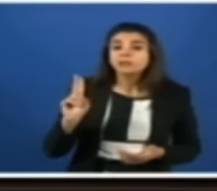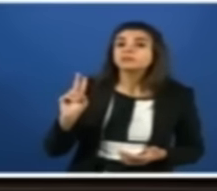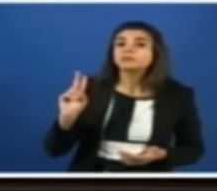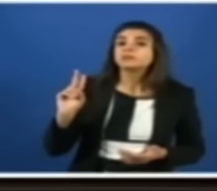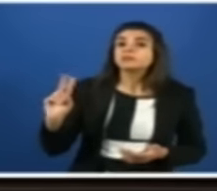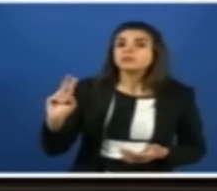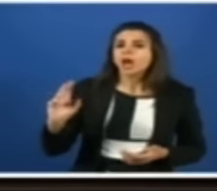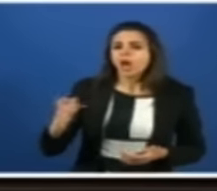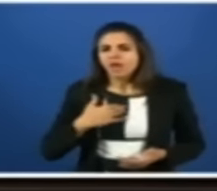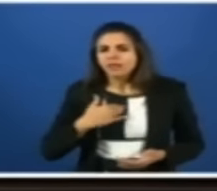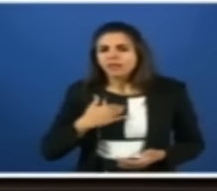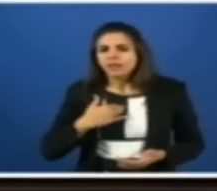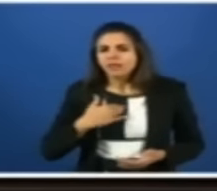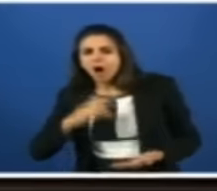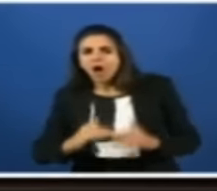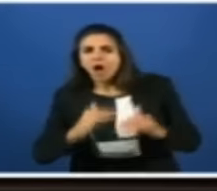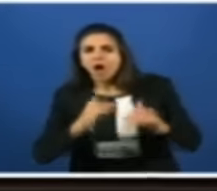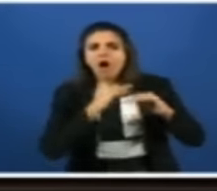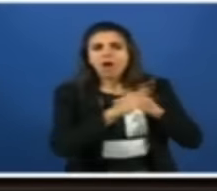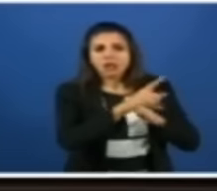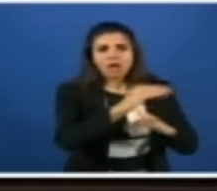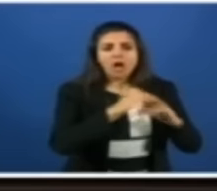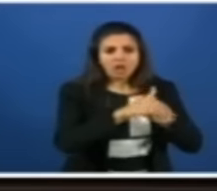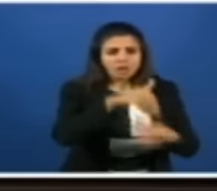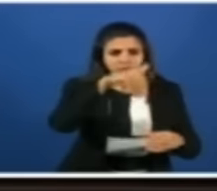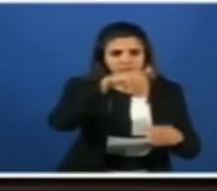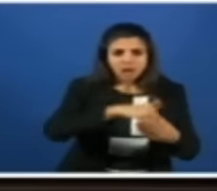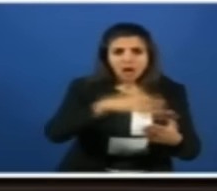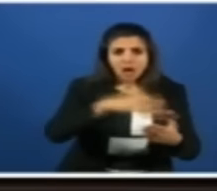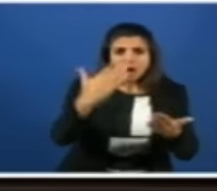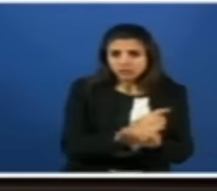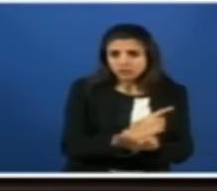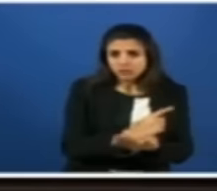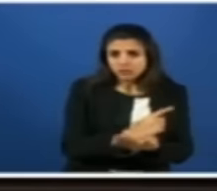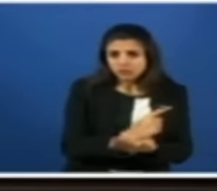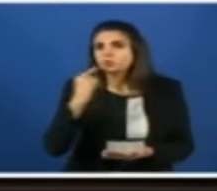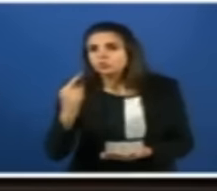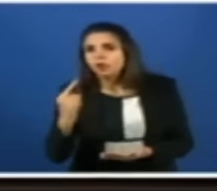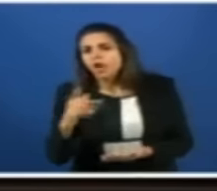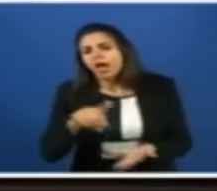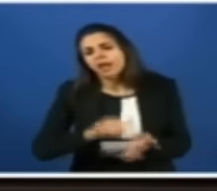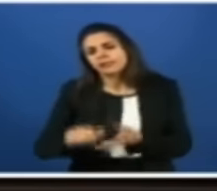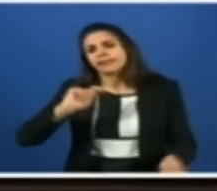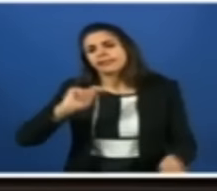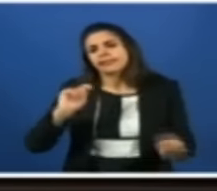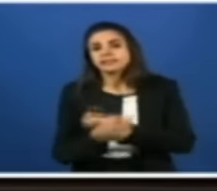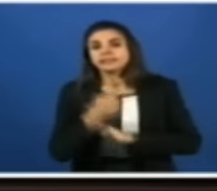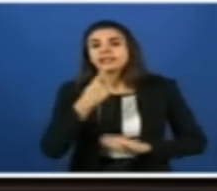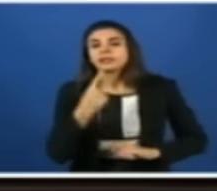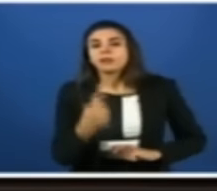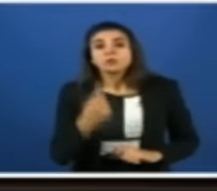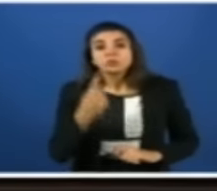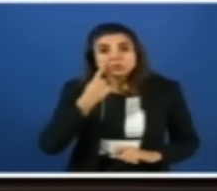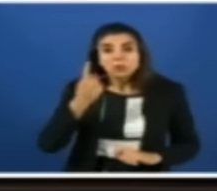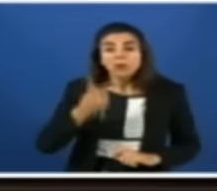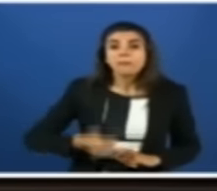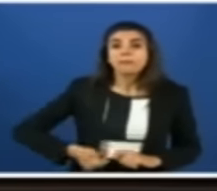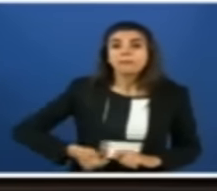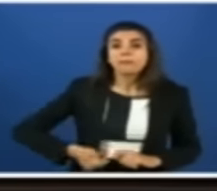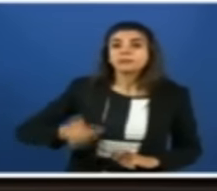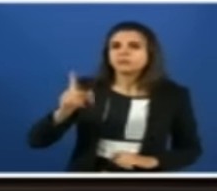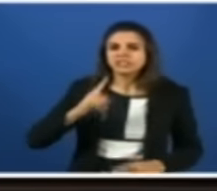Cumhurbaşkanının doğrudan halk tarafından seçilmesiyle birlikte değişmiştir. Cumhurbaşkanının